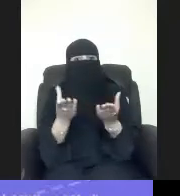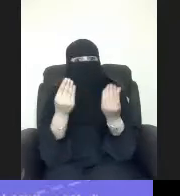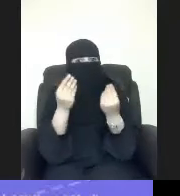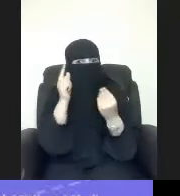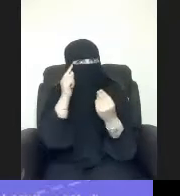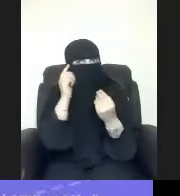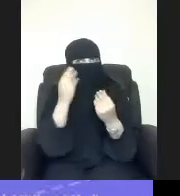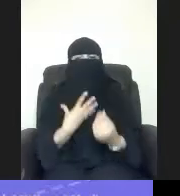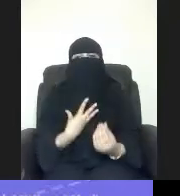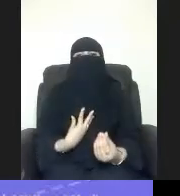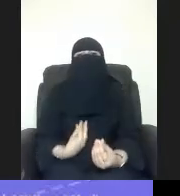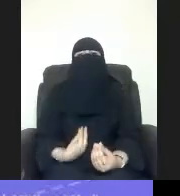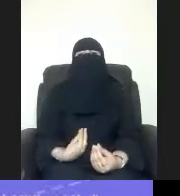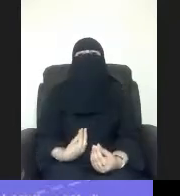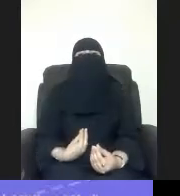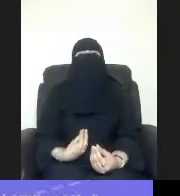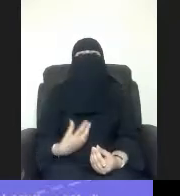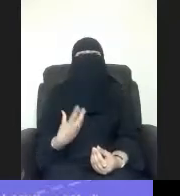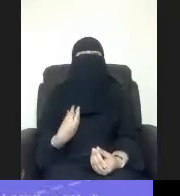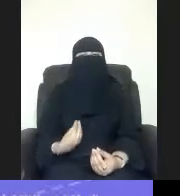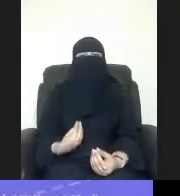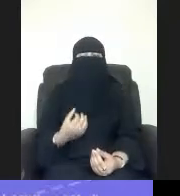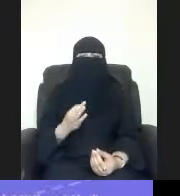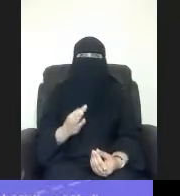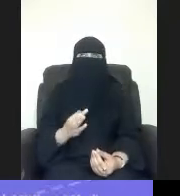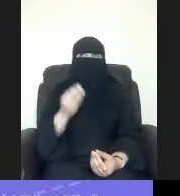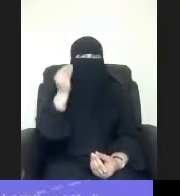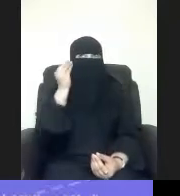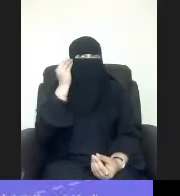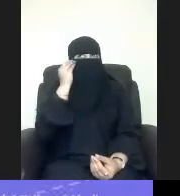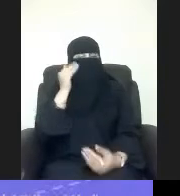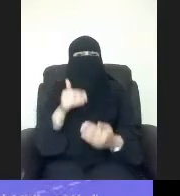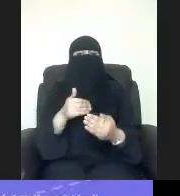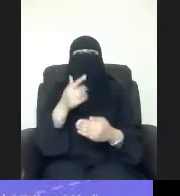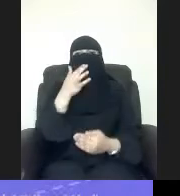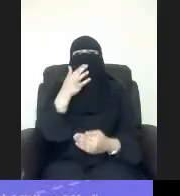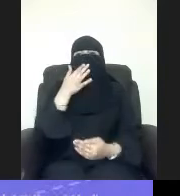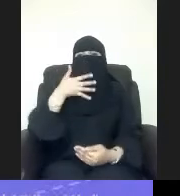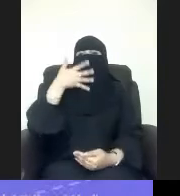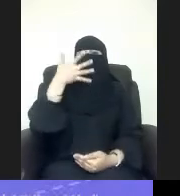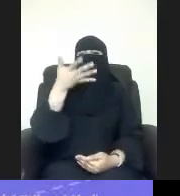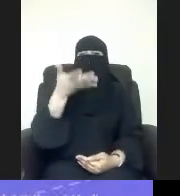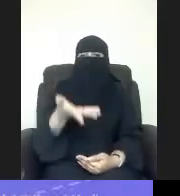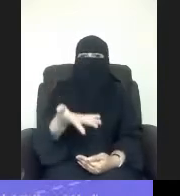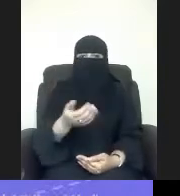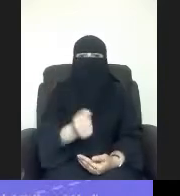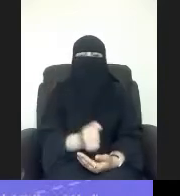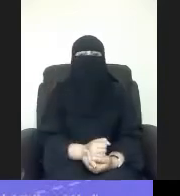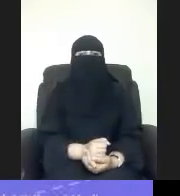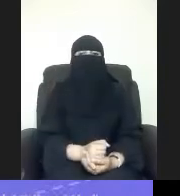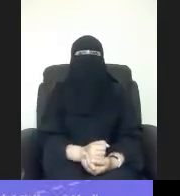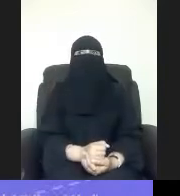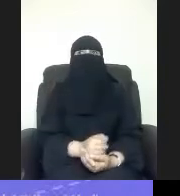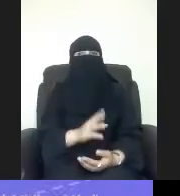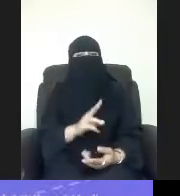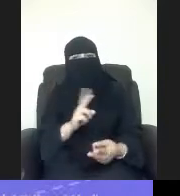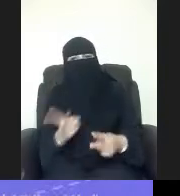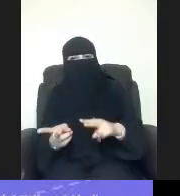الطمأنينة، وإنه جيل المستقبل خصوصا جيل ألفا الذين ولدوا بين عامي